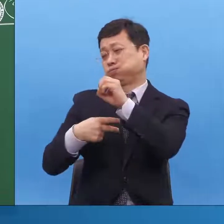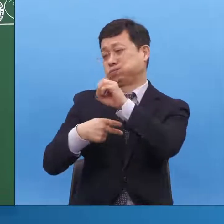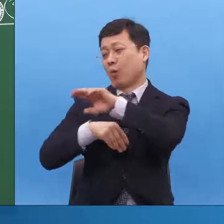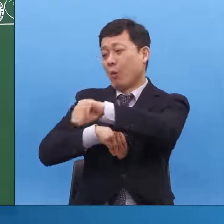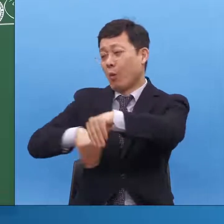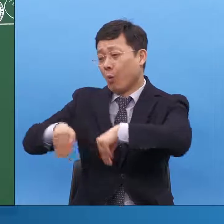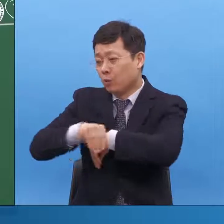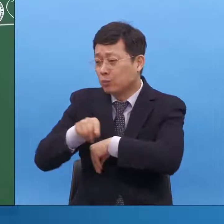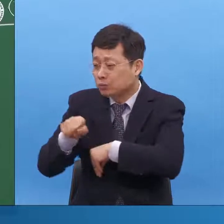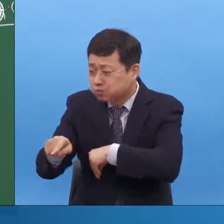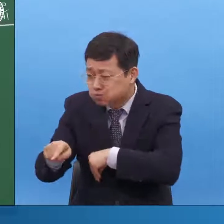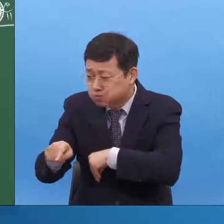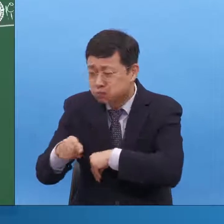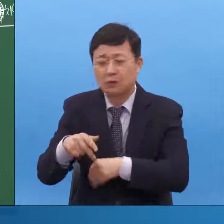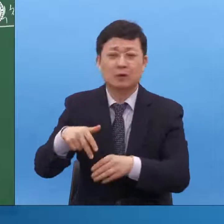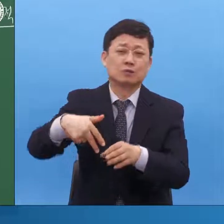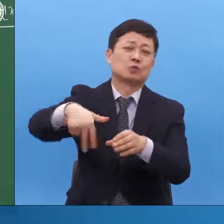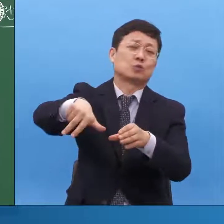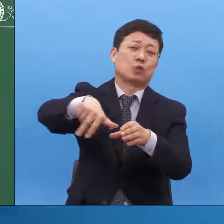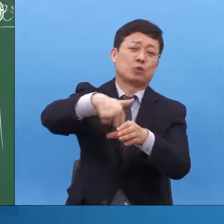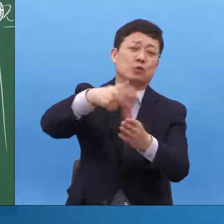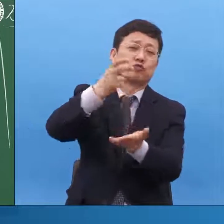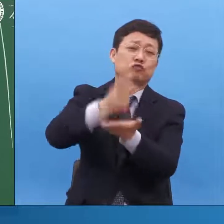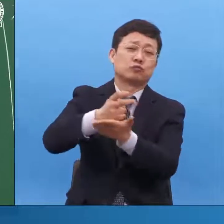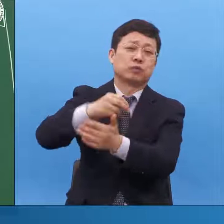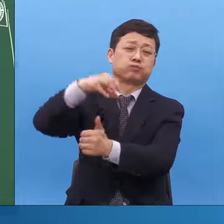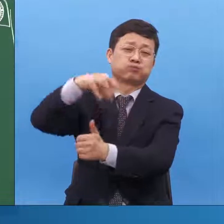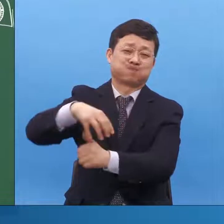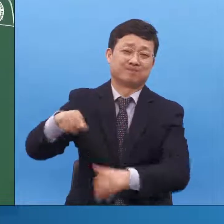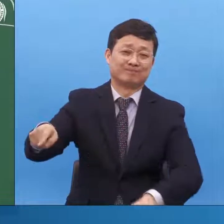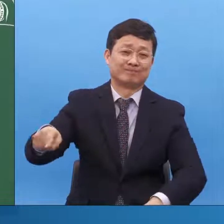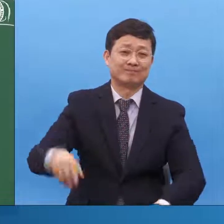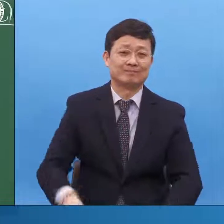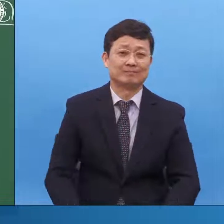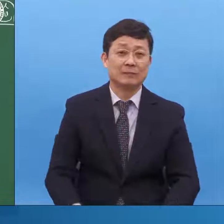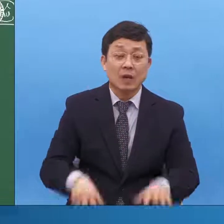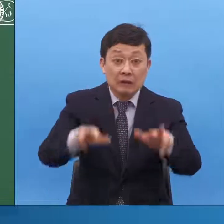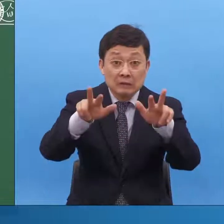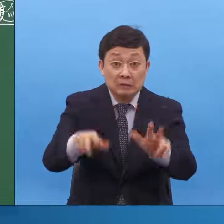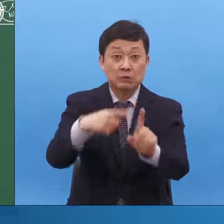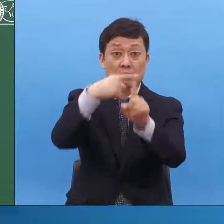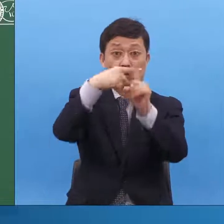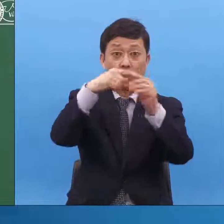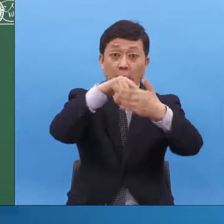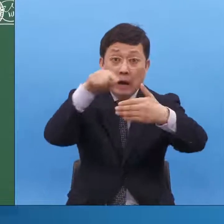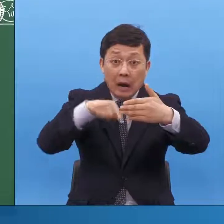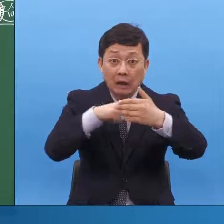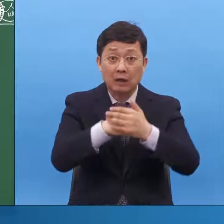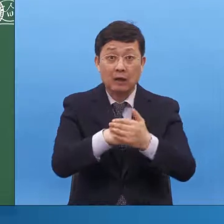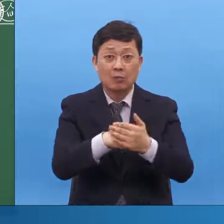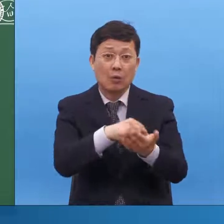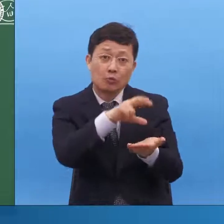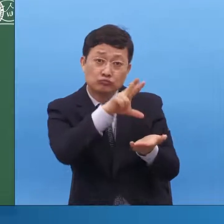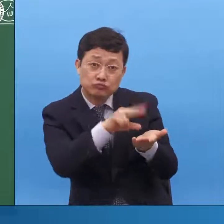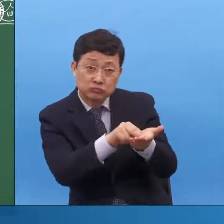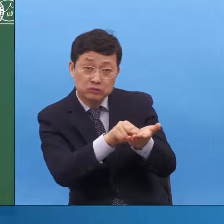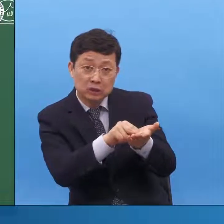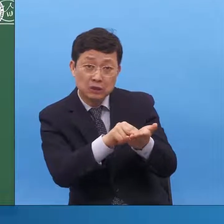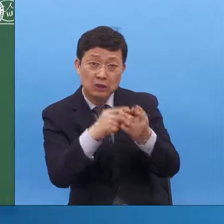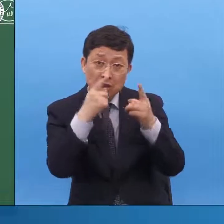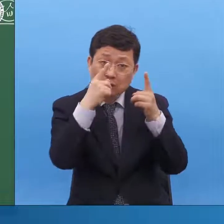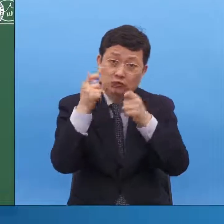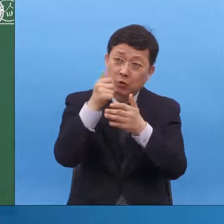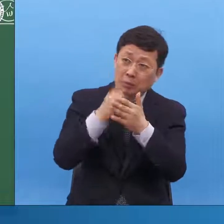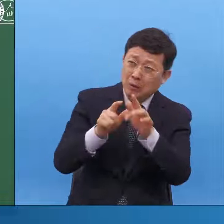rejected Jesus' teaching is because it was not about the gospel. For 렘드 them, 이거 모르면 it was 큰일이에요. about 지금도 religion. 교회 안에는 문제를 일으키고 시험 드는 사람은